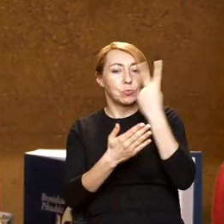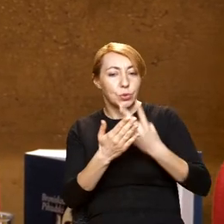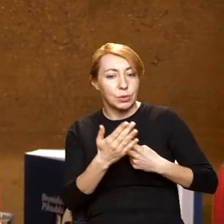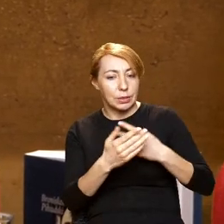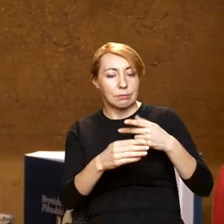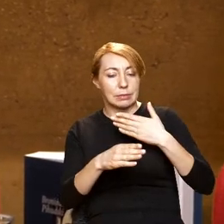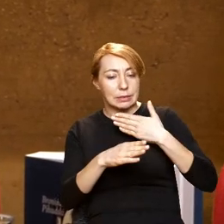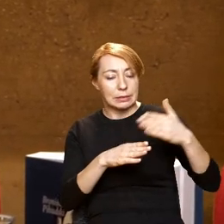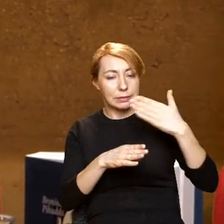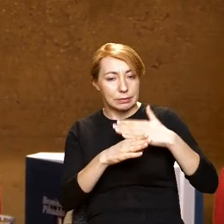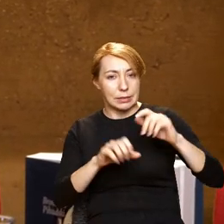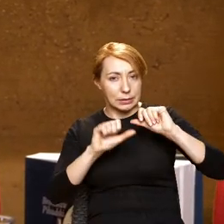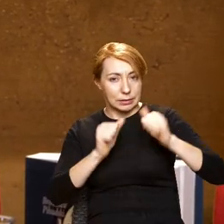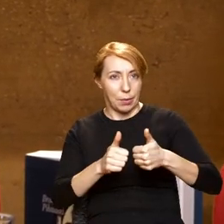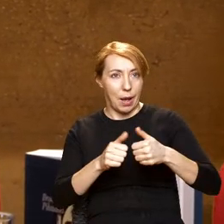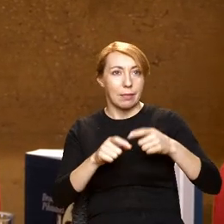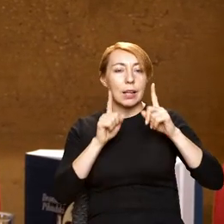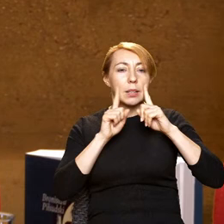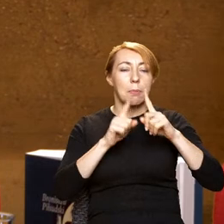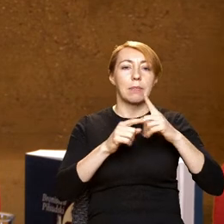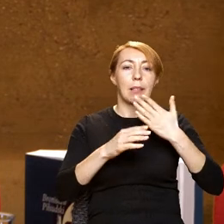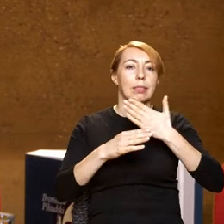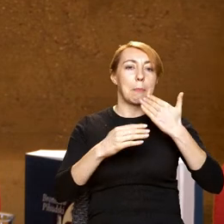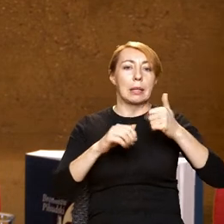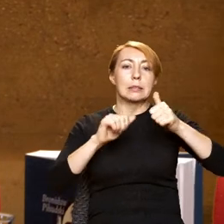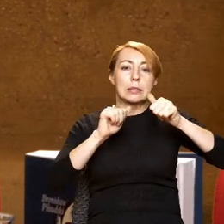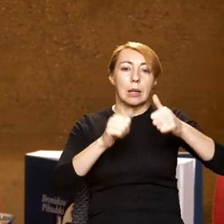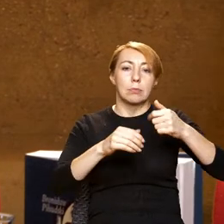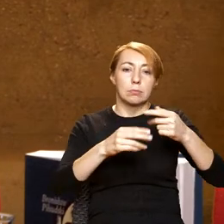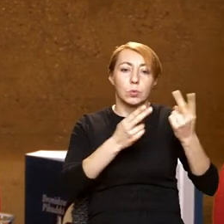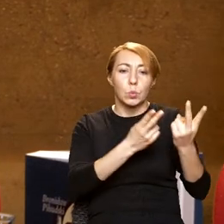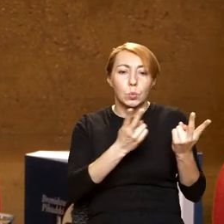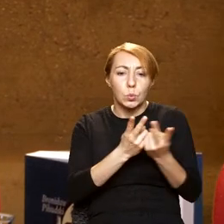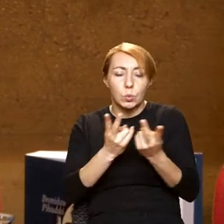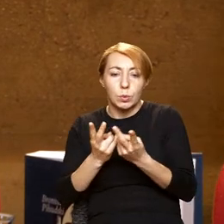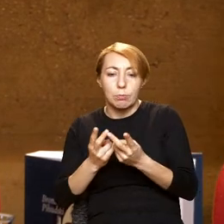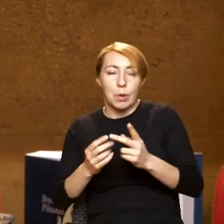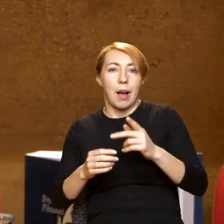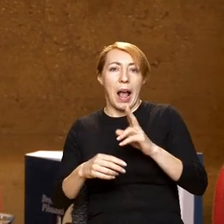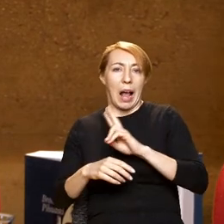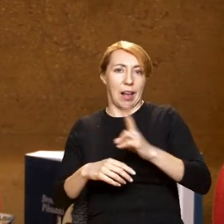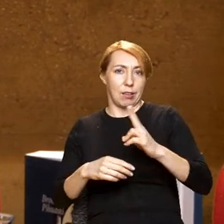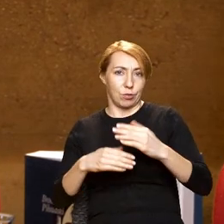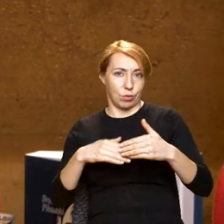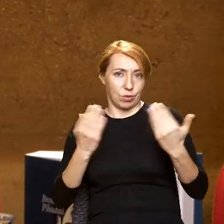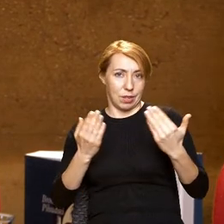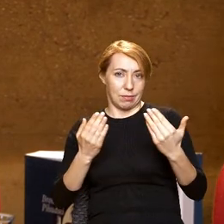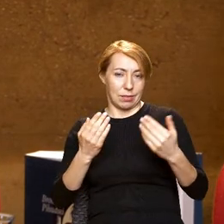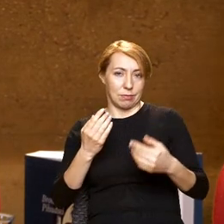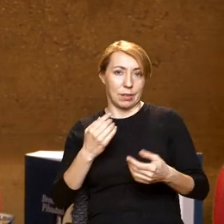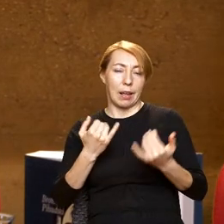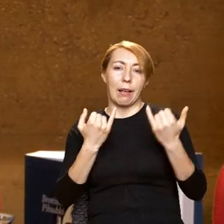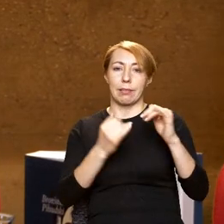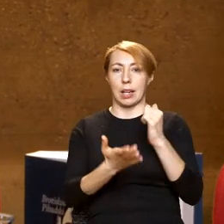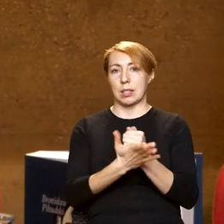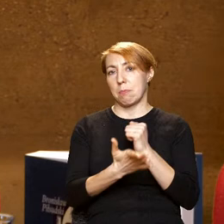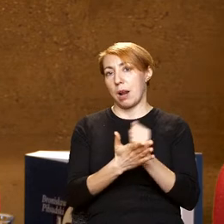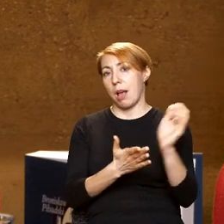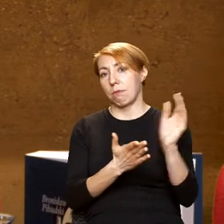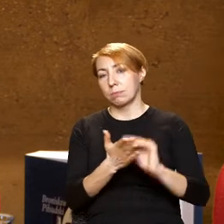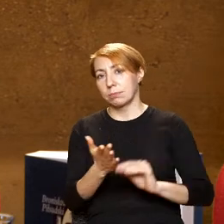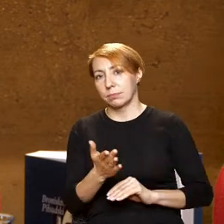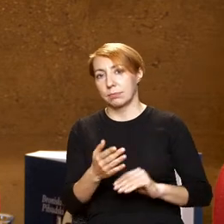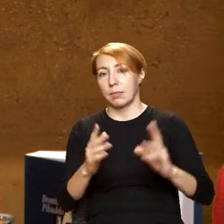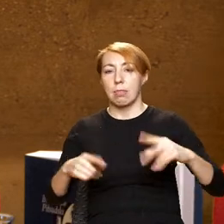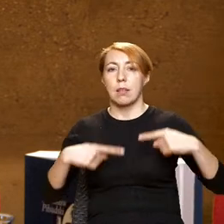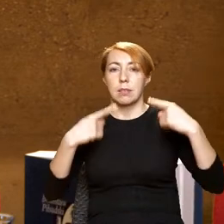ale właściwie nie ma ciągłości w dzienniku, bo każdego dnia są inne sprawy,